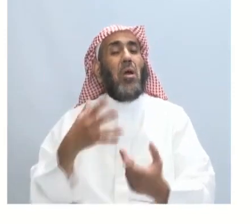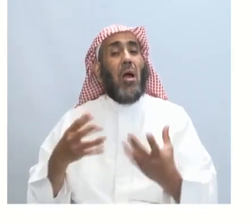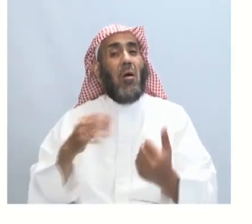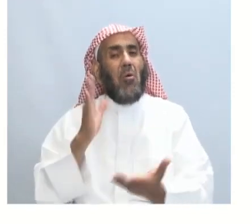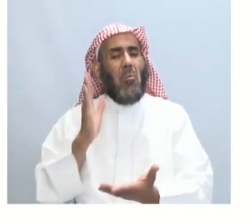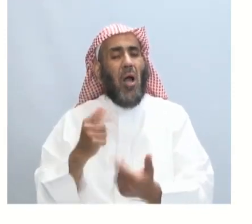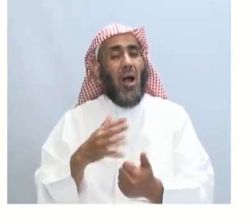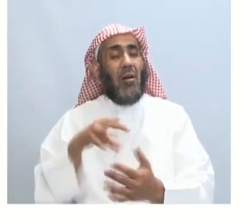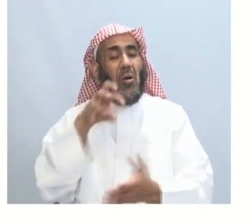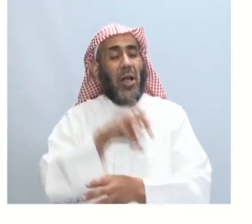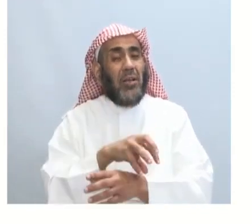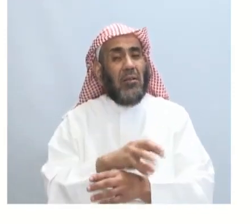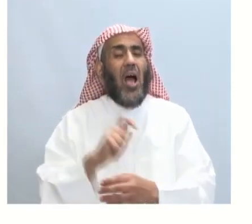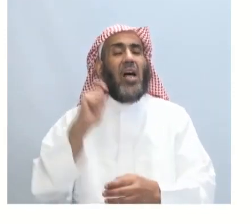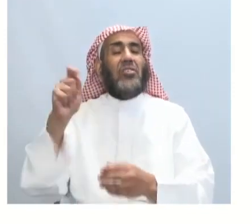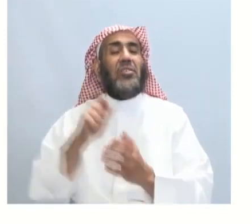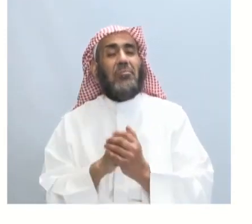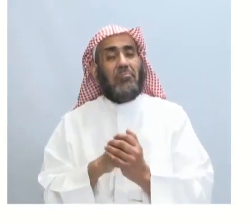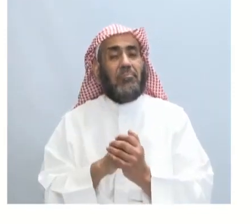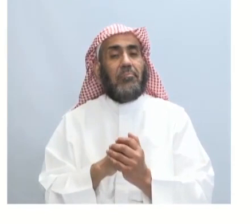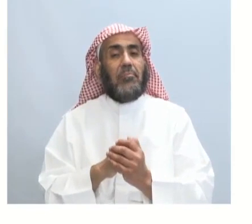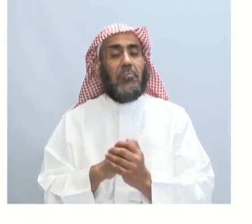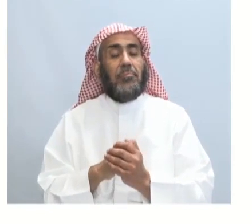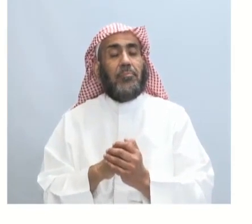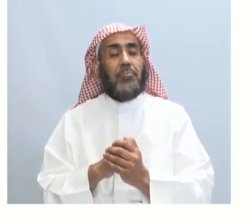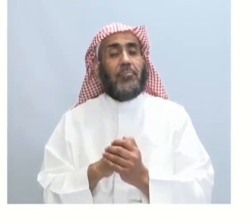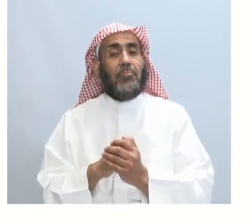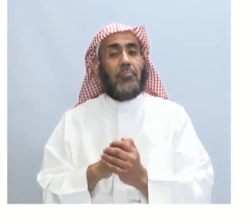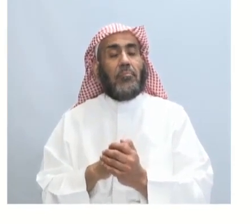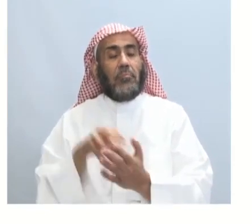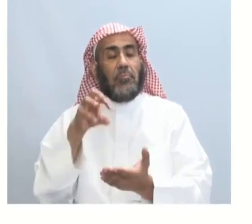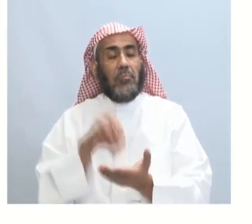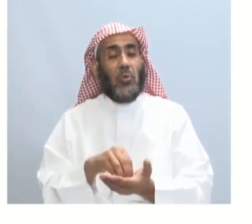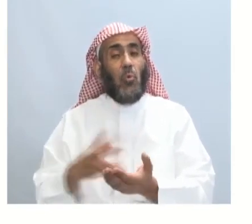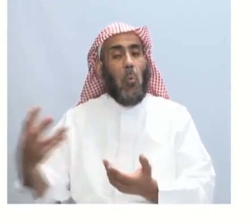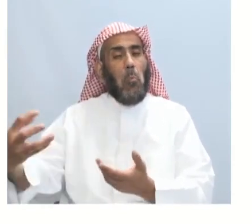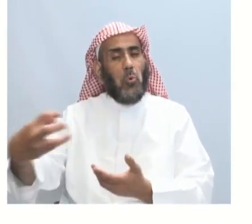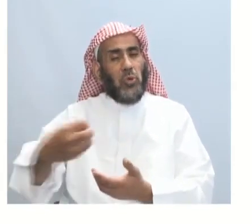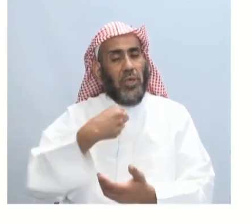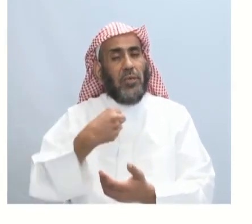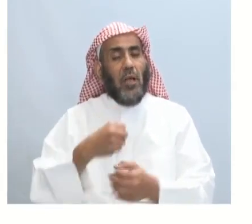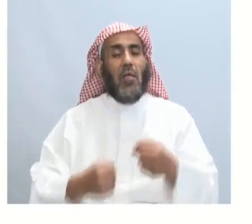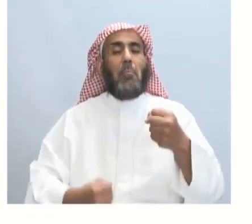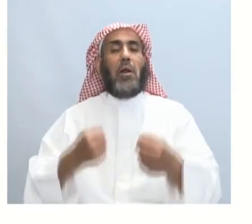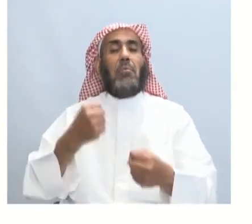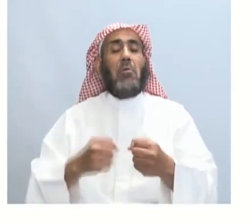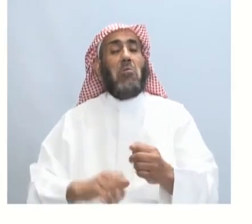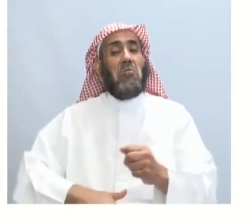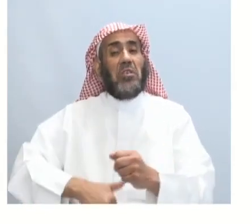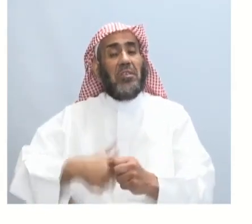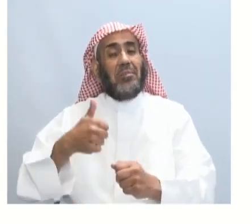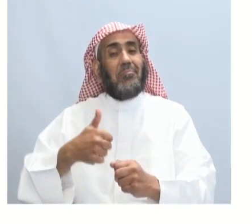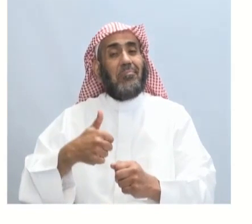بحق عيني ماذا اصلي و على محل الحق وهو ملكيه تلك المركبه فيستطيع